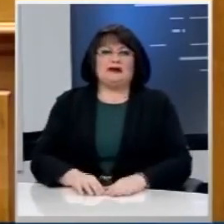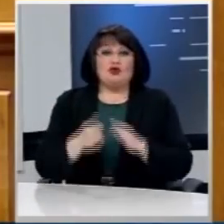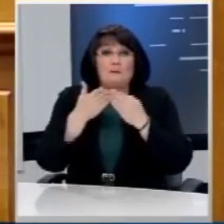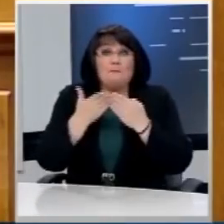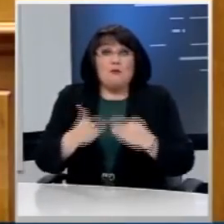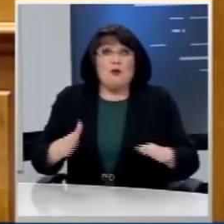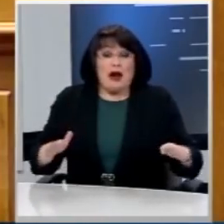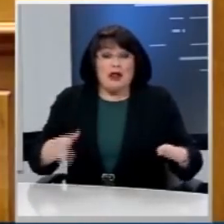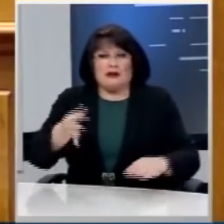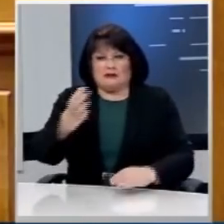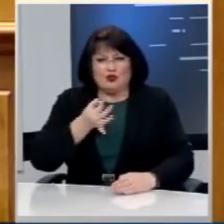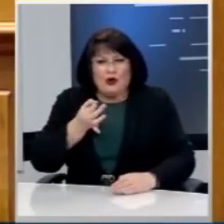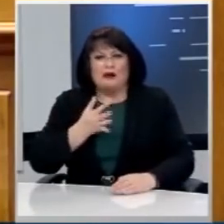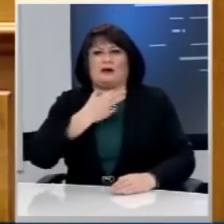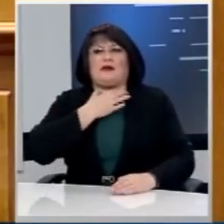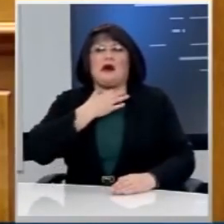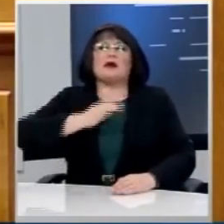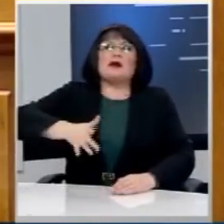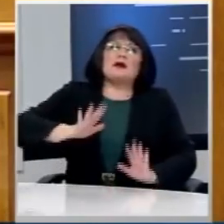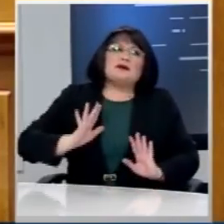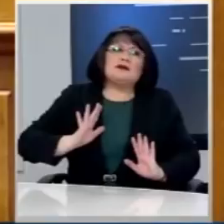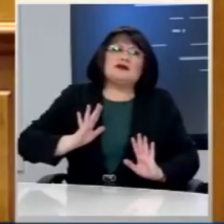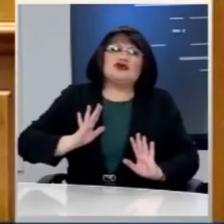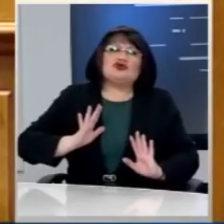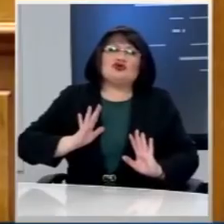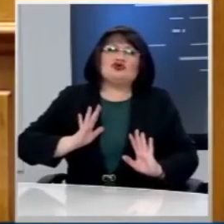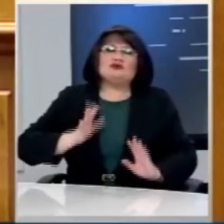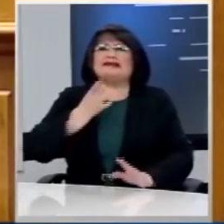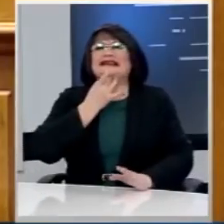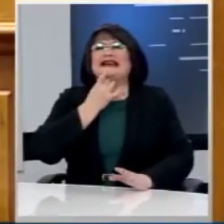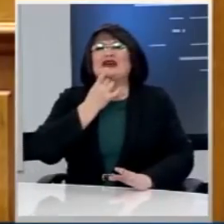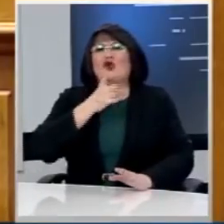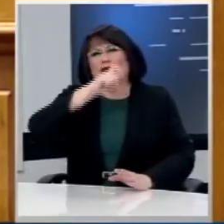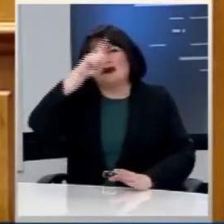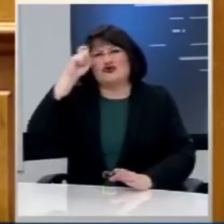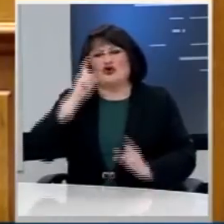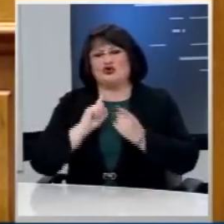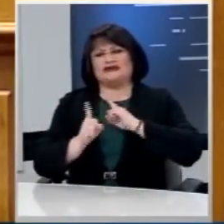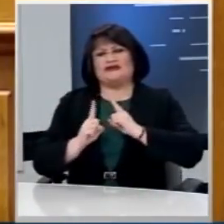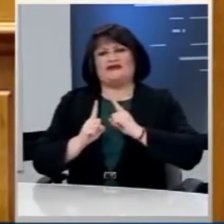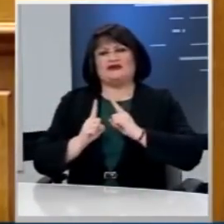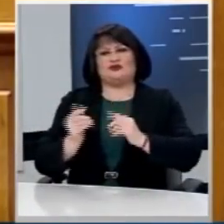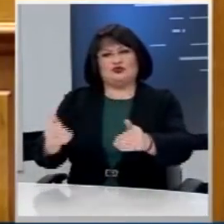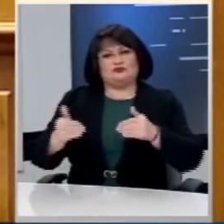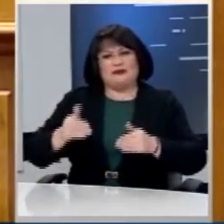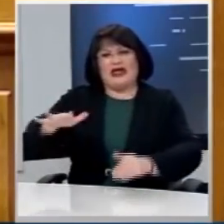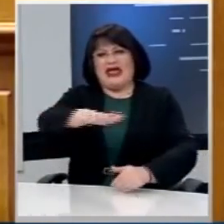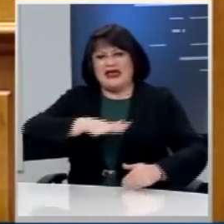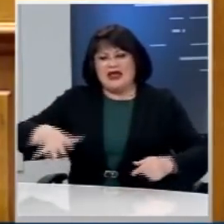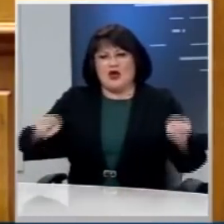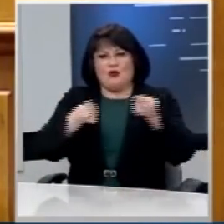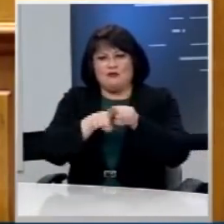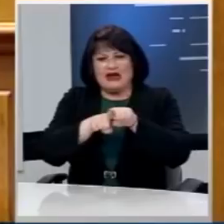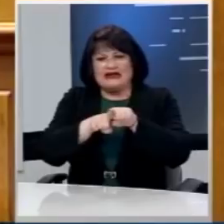προπαγανδιστικό επιχείρημα για την ανάγκη πιθανόν ενός επώδυνου συμβιβασμού με την Τουρκία στην εκμετάλλευση του Αιγαίου και